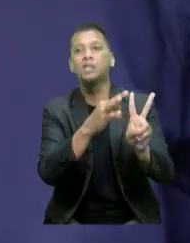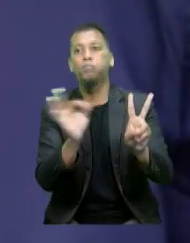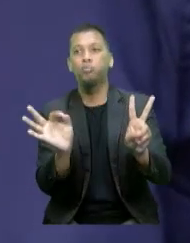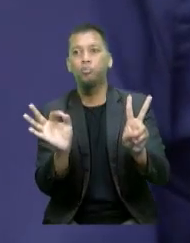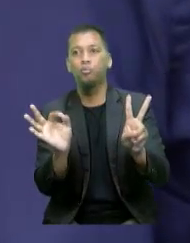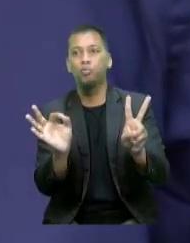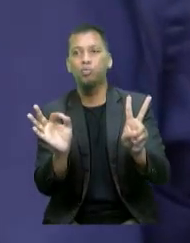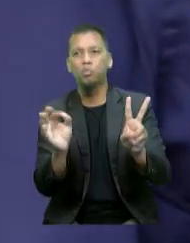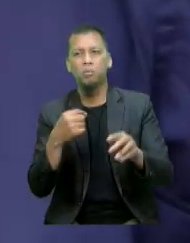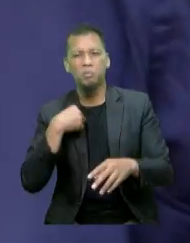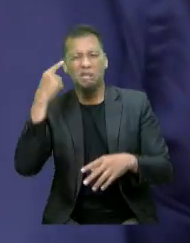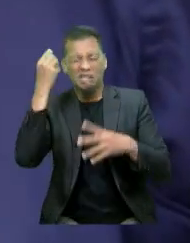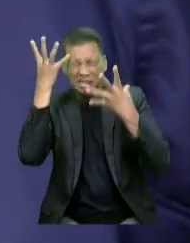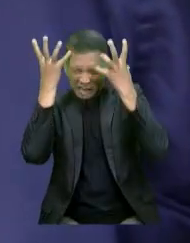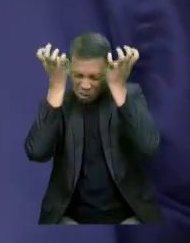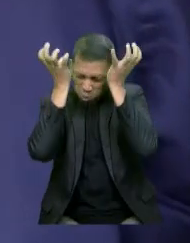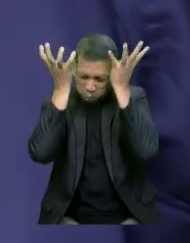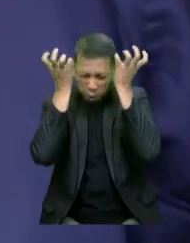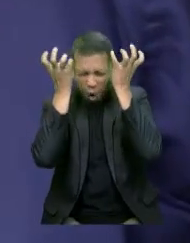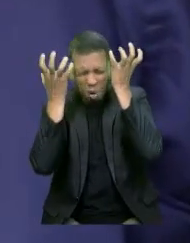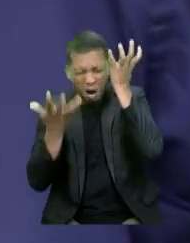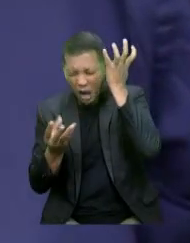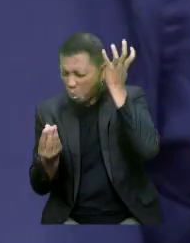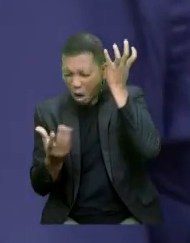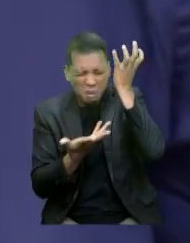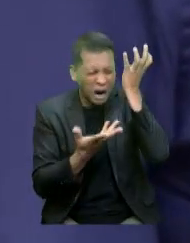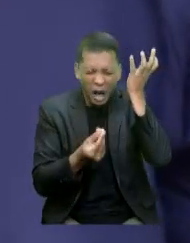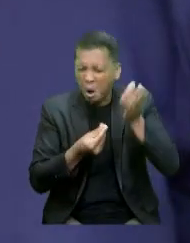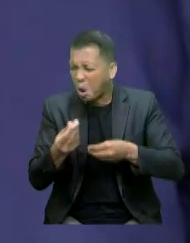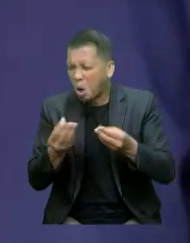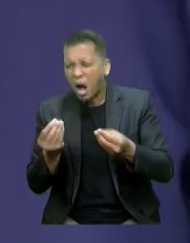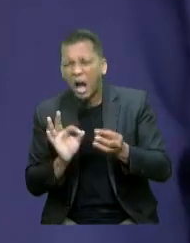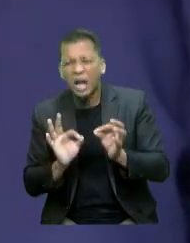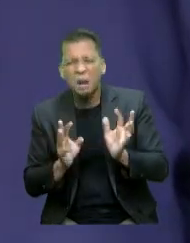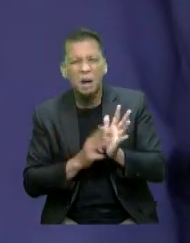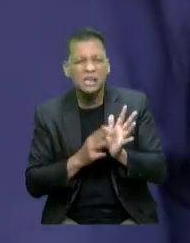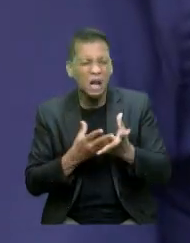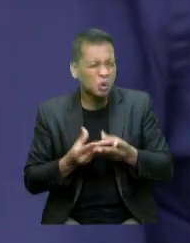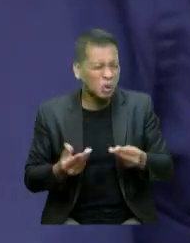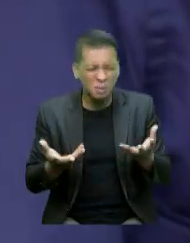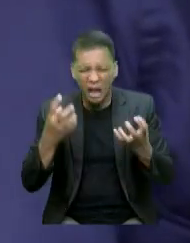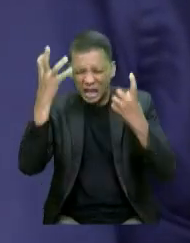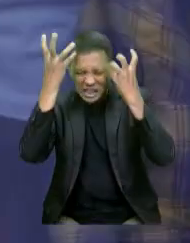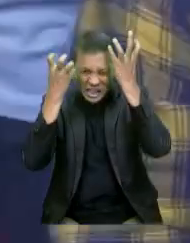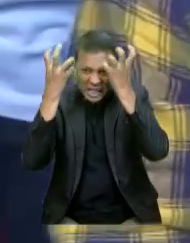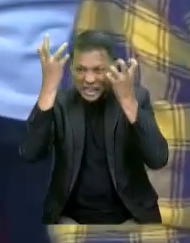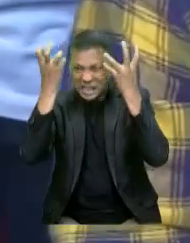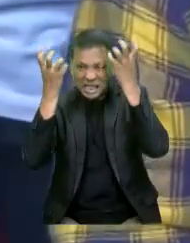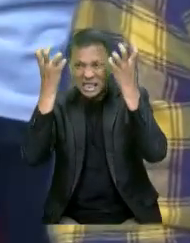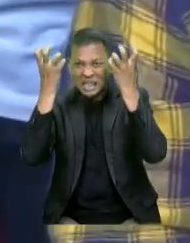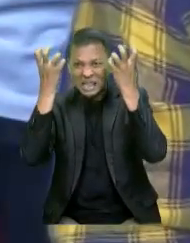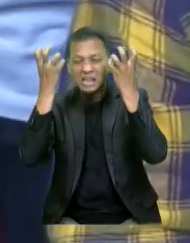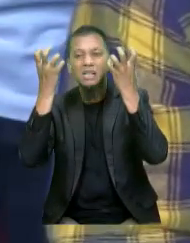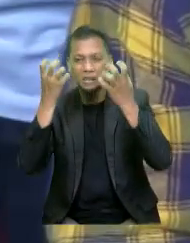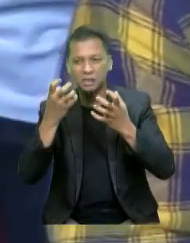Kak. Saya udah nggak nemu jalan yang terang untuk menyelesaikan masalah saya sendiri. Saya mencoba untuk menyelesaikan masalah saya sendiri. Pengakuannya